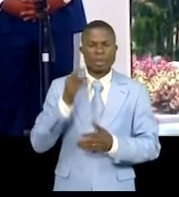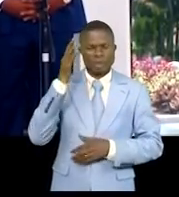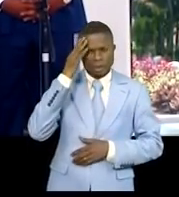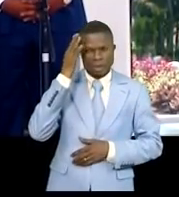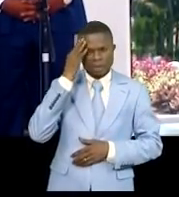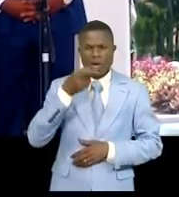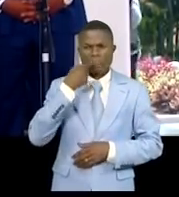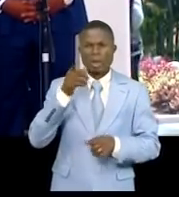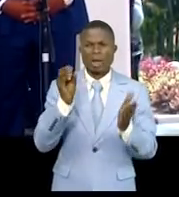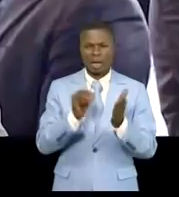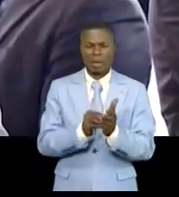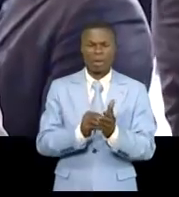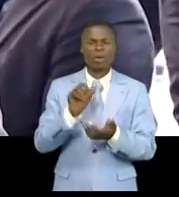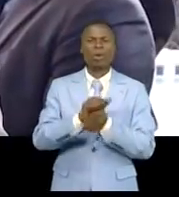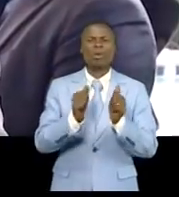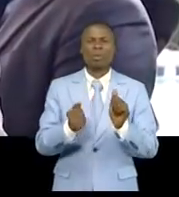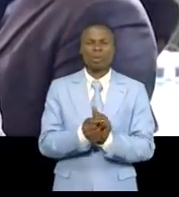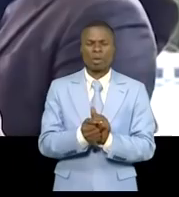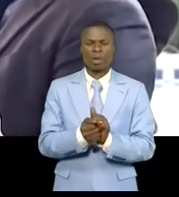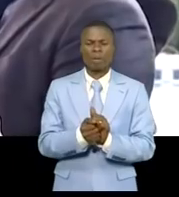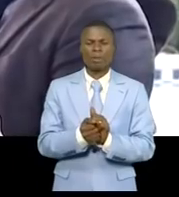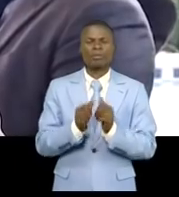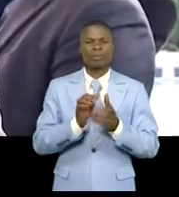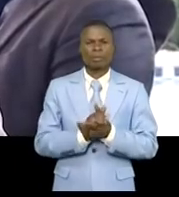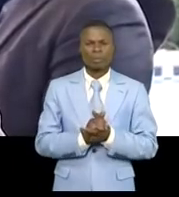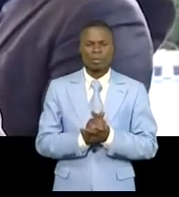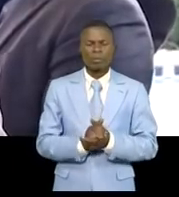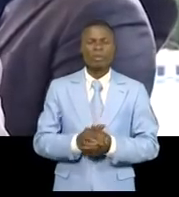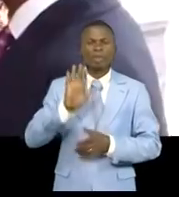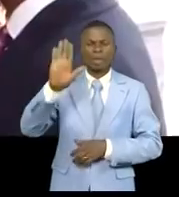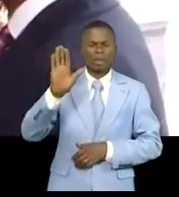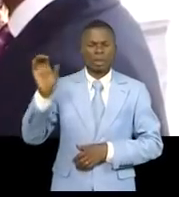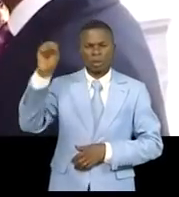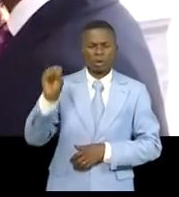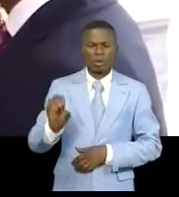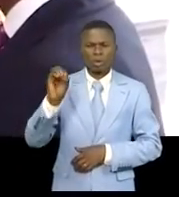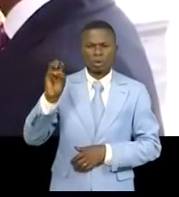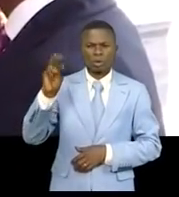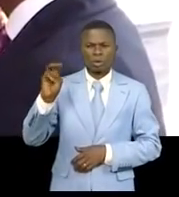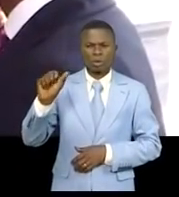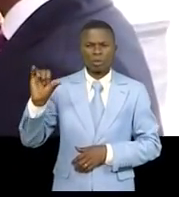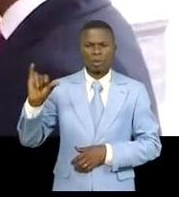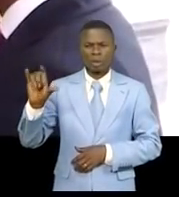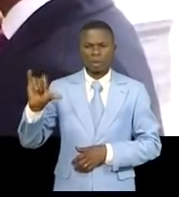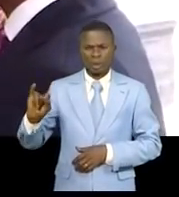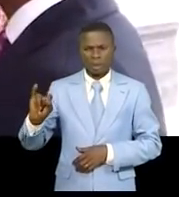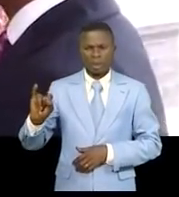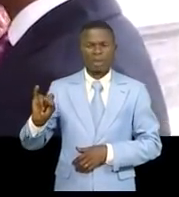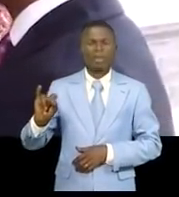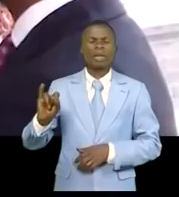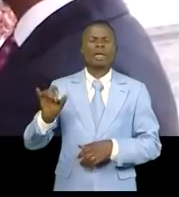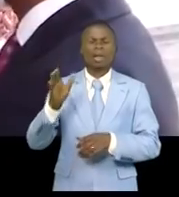parlé de la situation en Somalie, un pays qui a